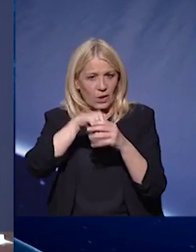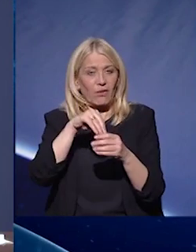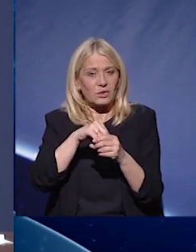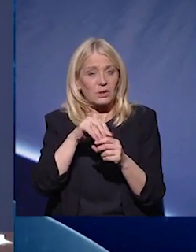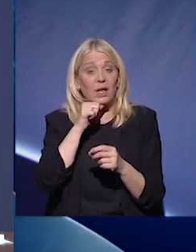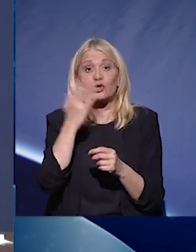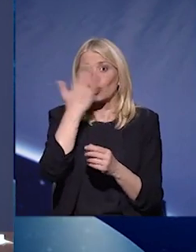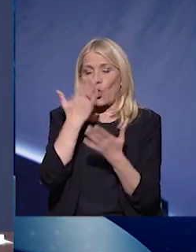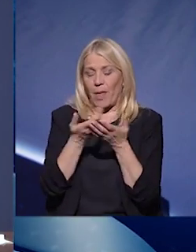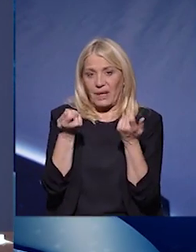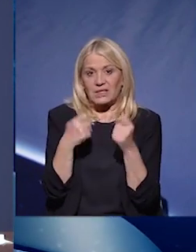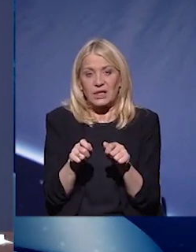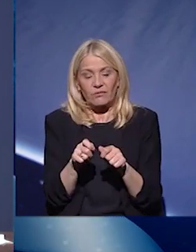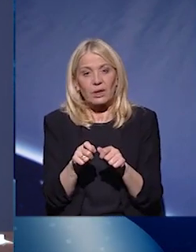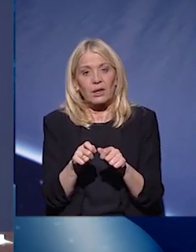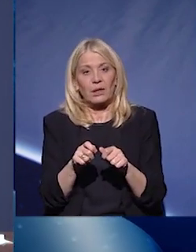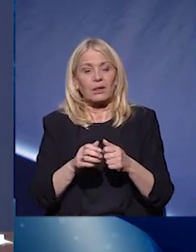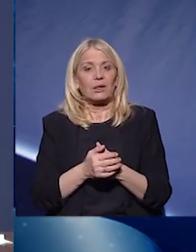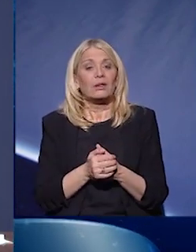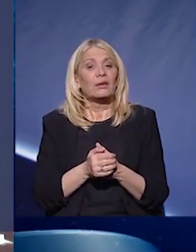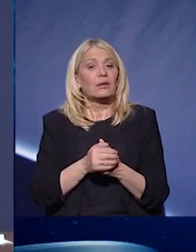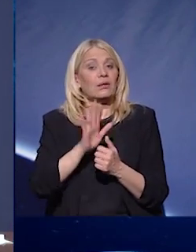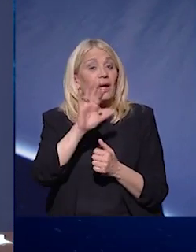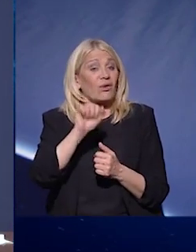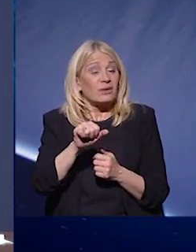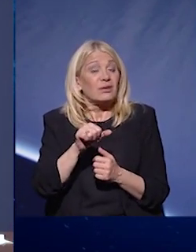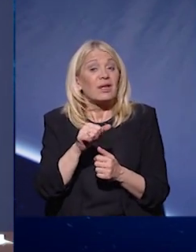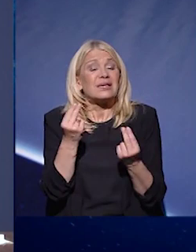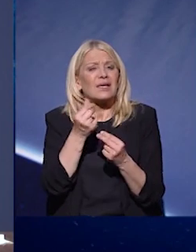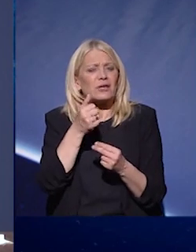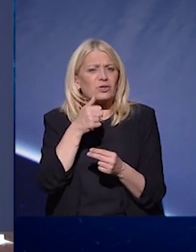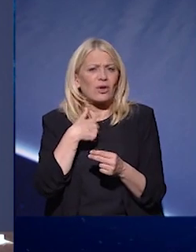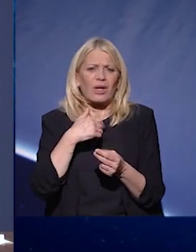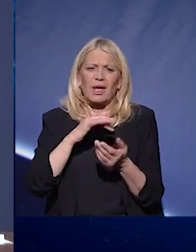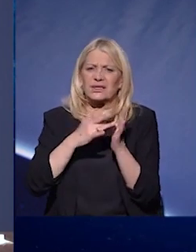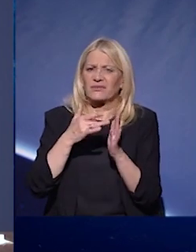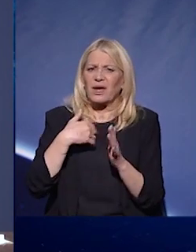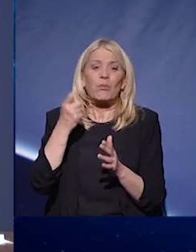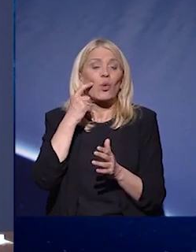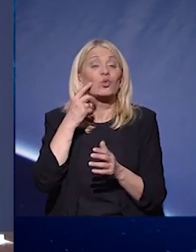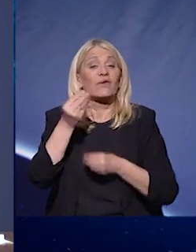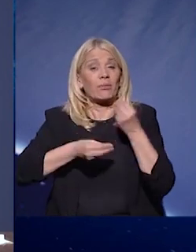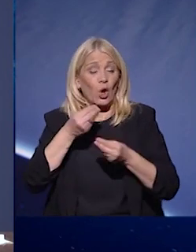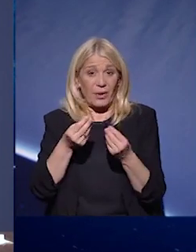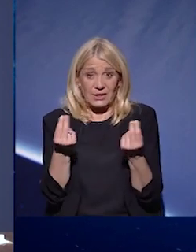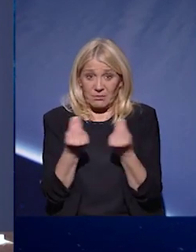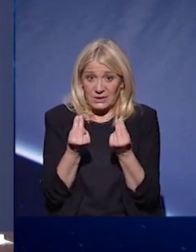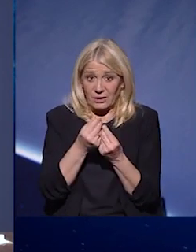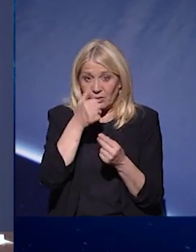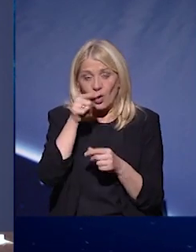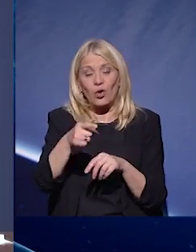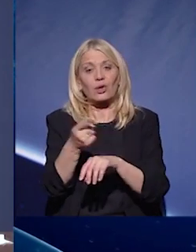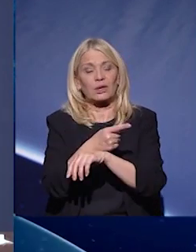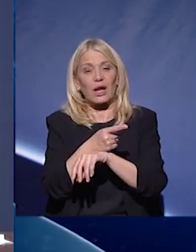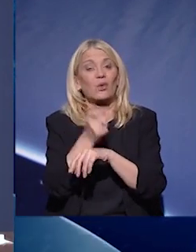nam i škole bile zatvorene. Tako da tu, zašto to sad sve pokušam da vam objasnim? Zato što kad se, onog